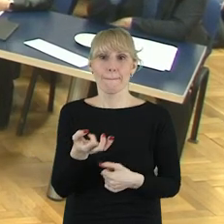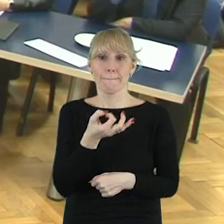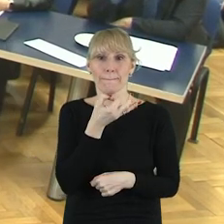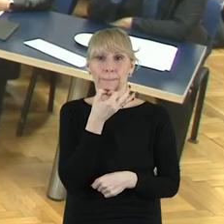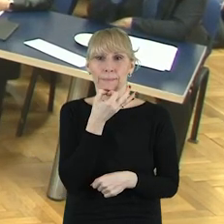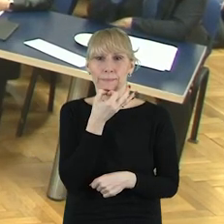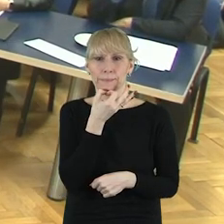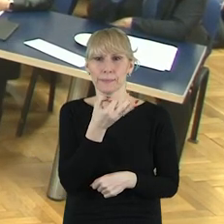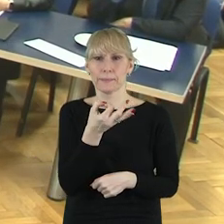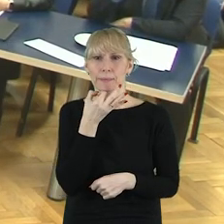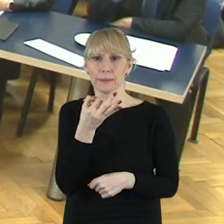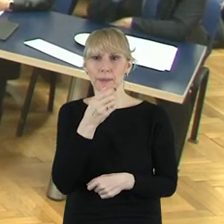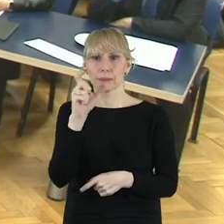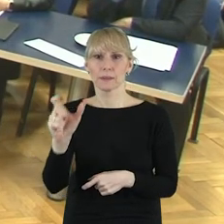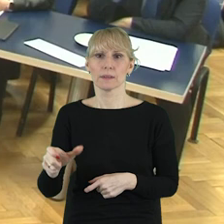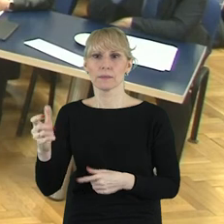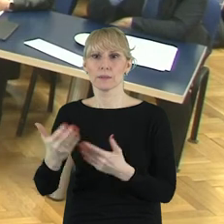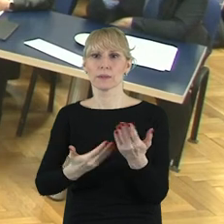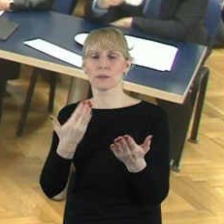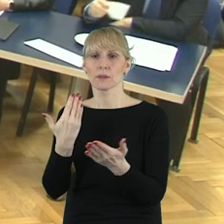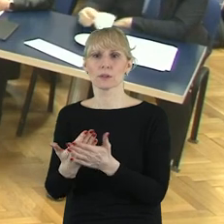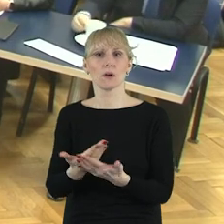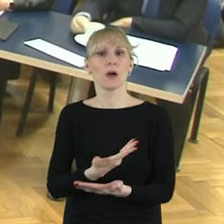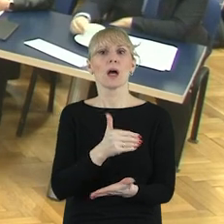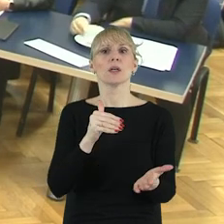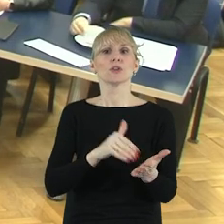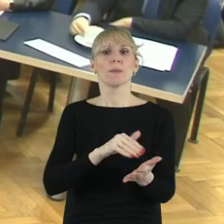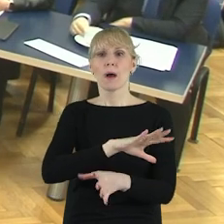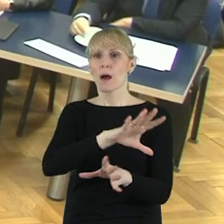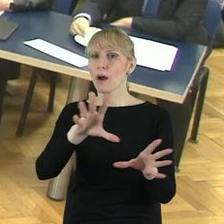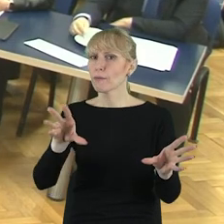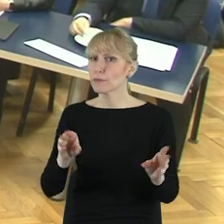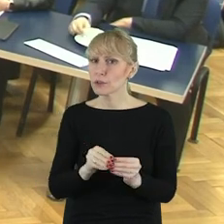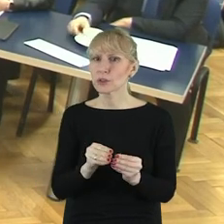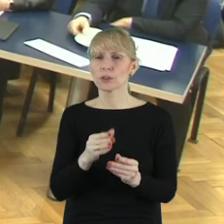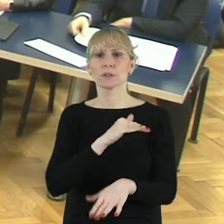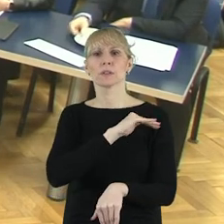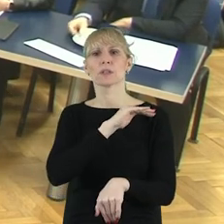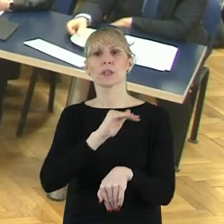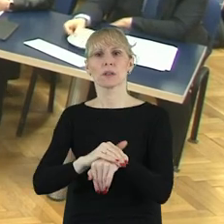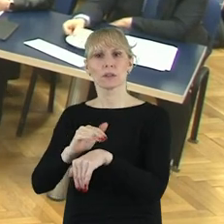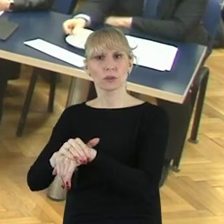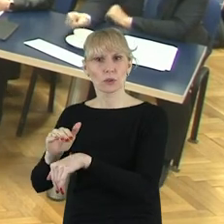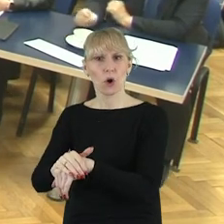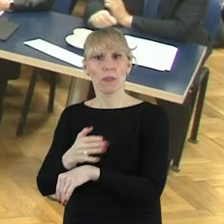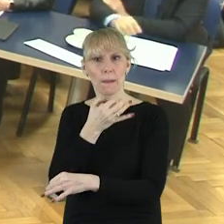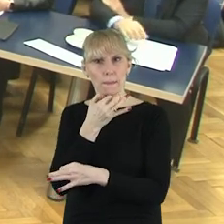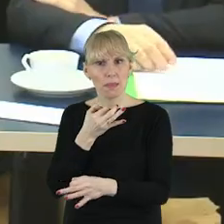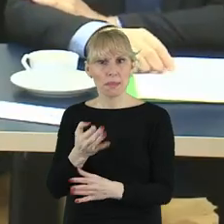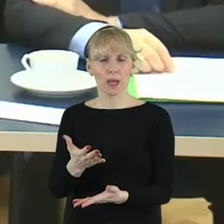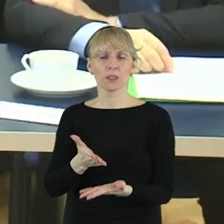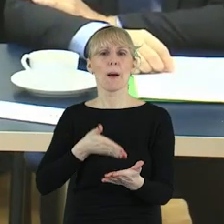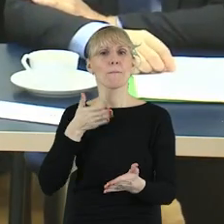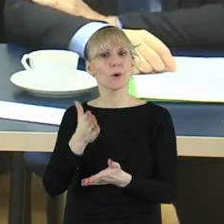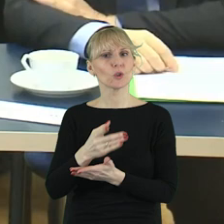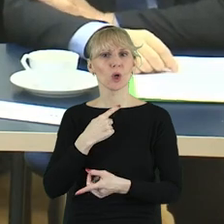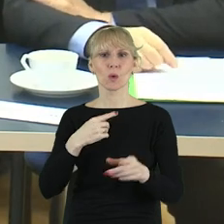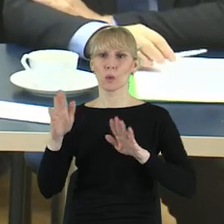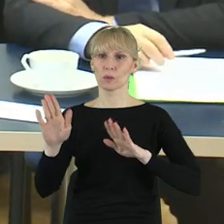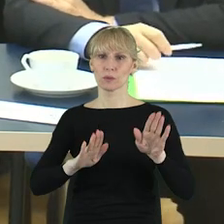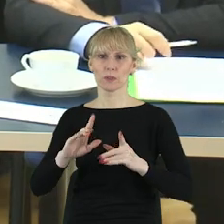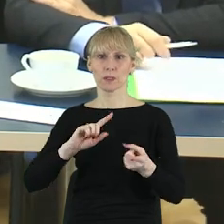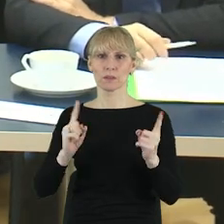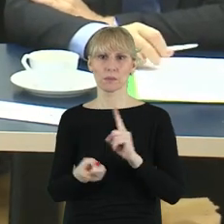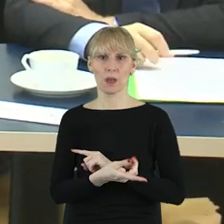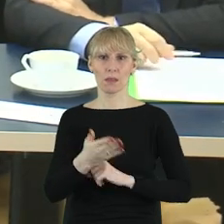pytania wnioskodawców, czy wyrażali na to zgodę. Najpierw trzeba zapytać wszystkich wnioskodawców. Nie, już proszę wszyscy o ciszę, muszą naprawdę być na sali i dopiero możemy